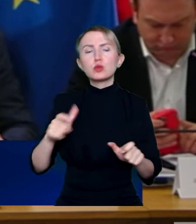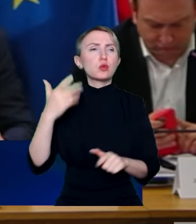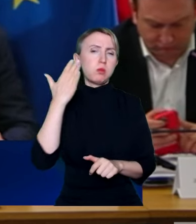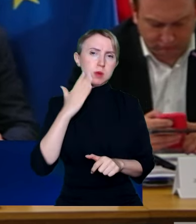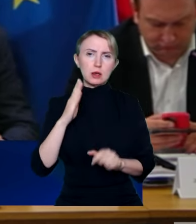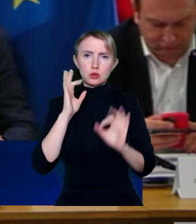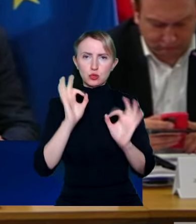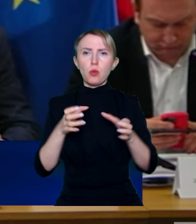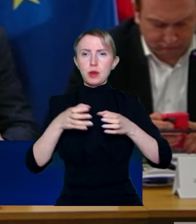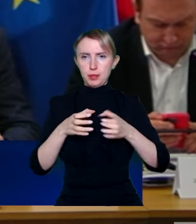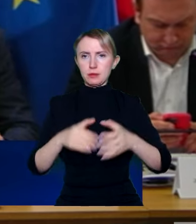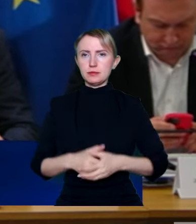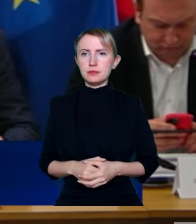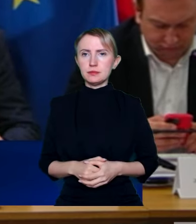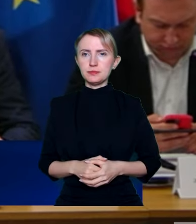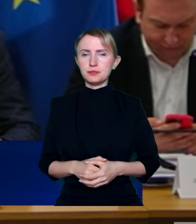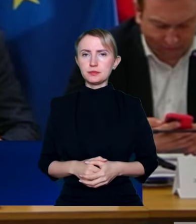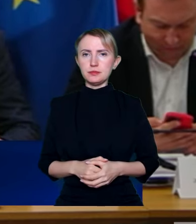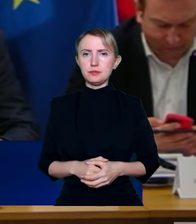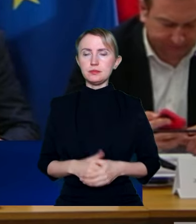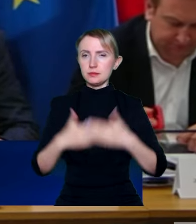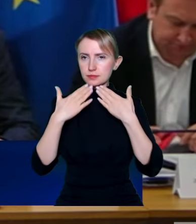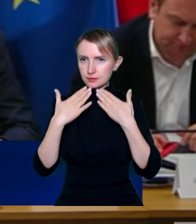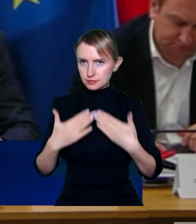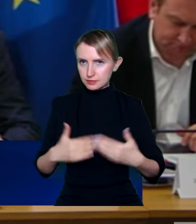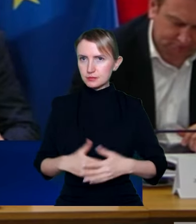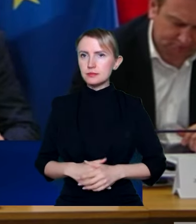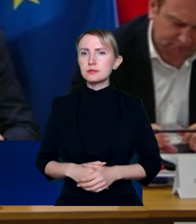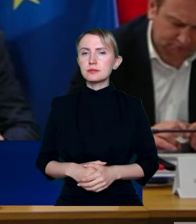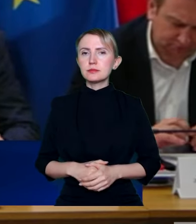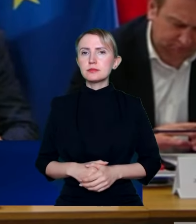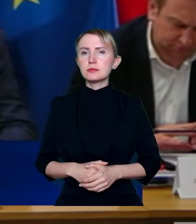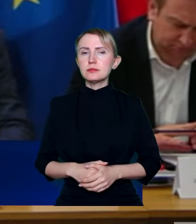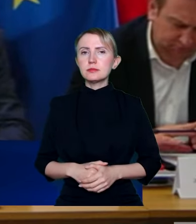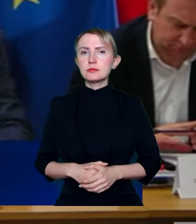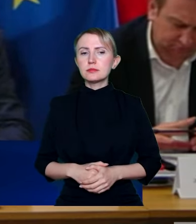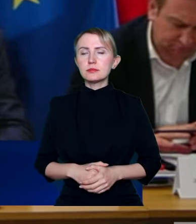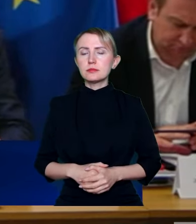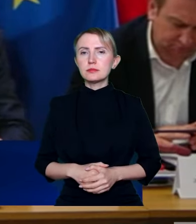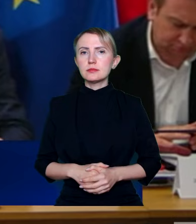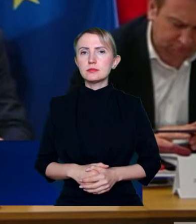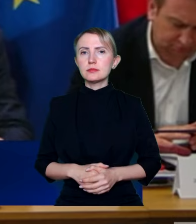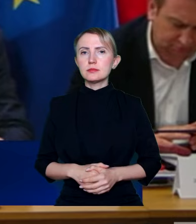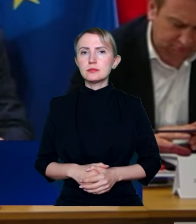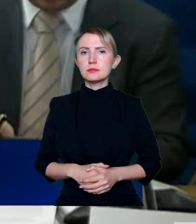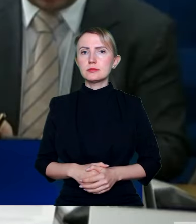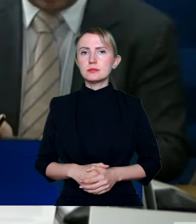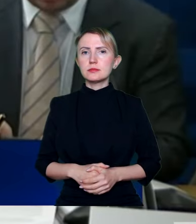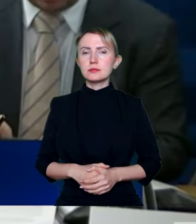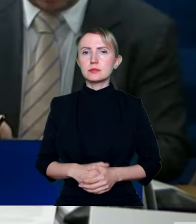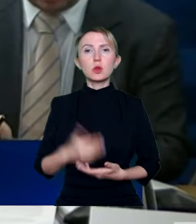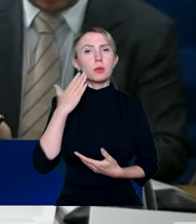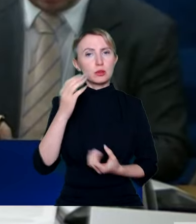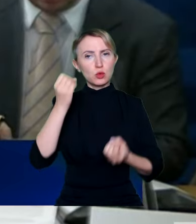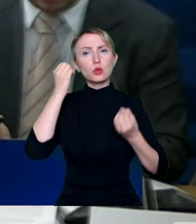dobry pakiet. Dziękuję. Bardzo dziękuję, panie przewodniczący. To jest bardzo rozsądne z pana